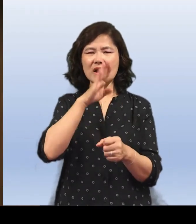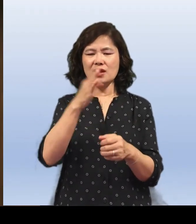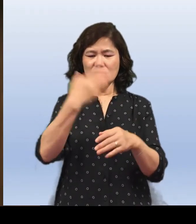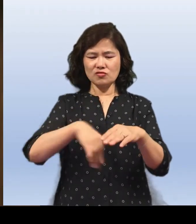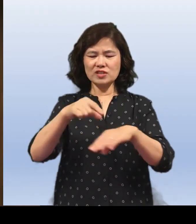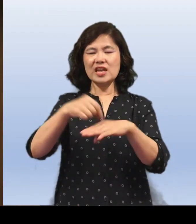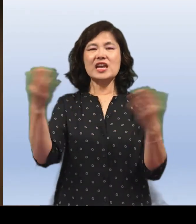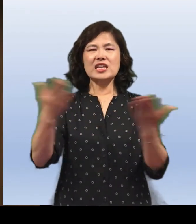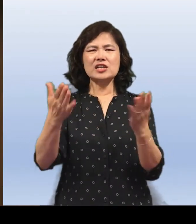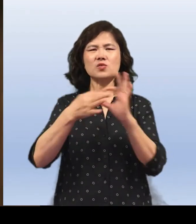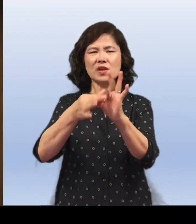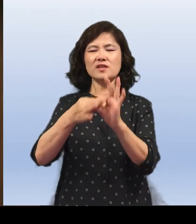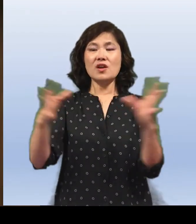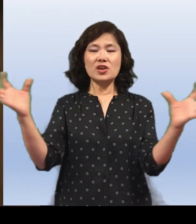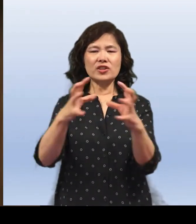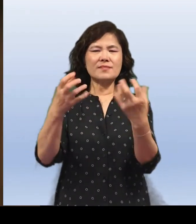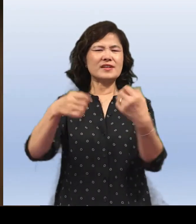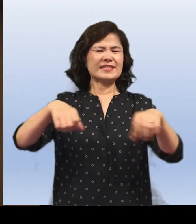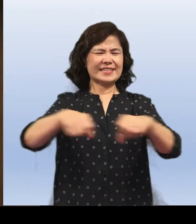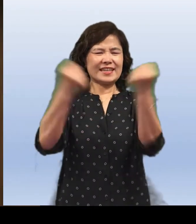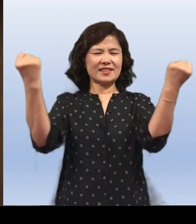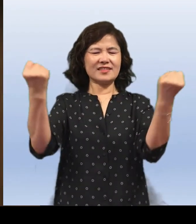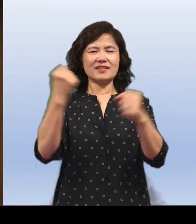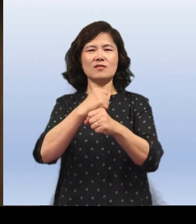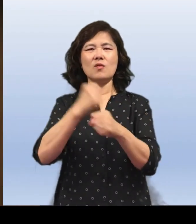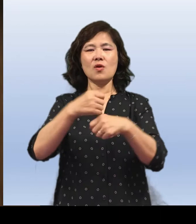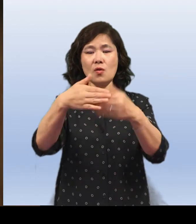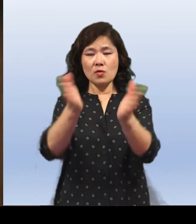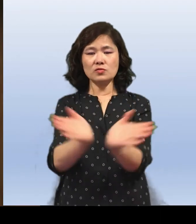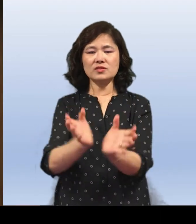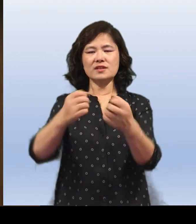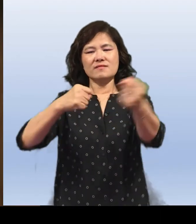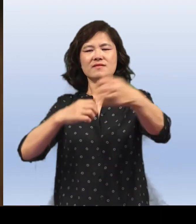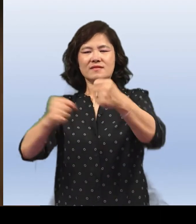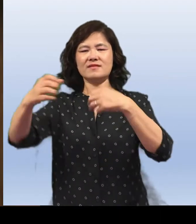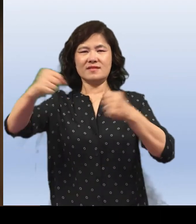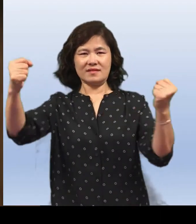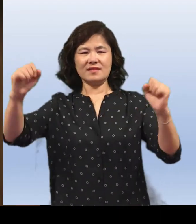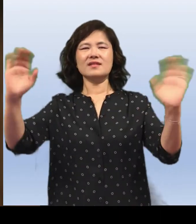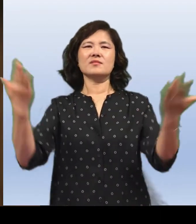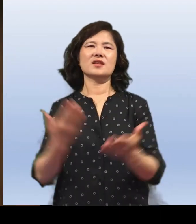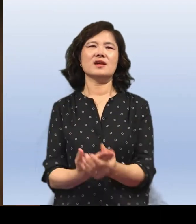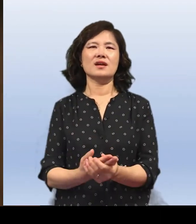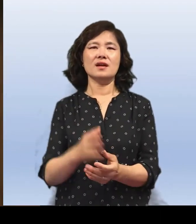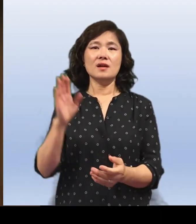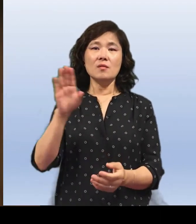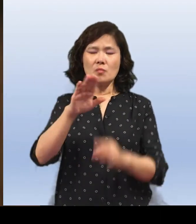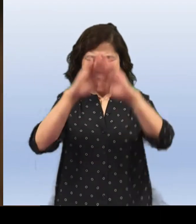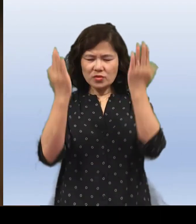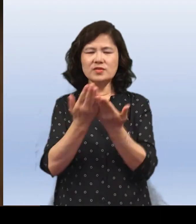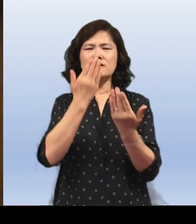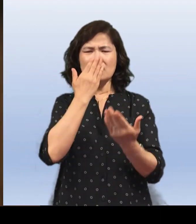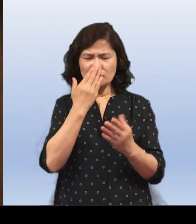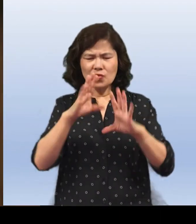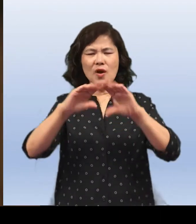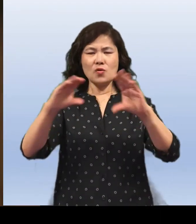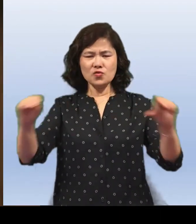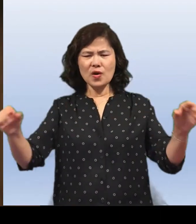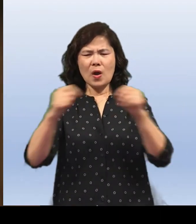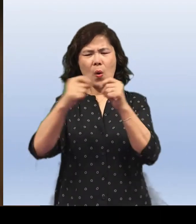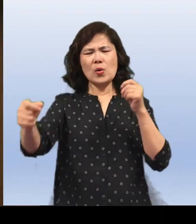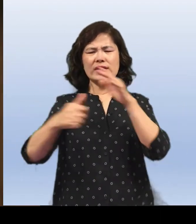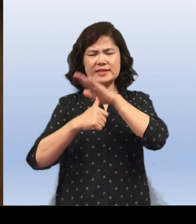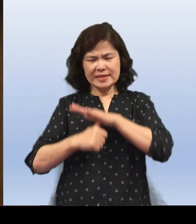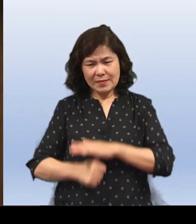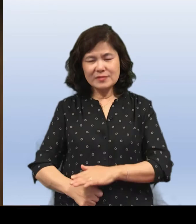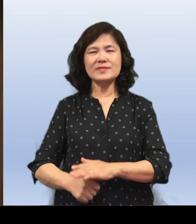통해서 이 연합함을 깨트리고 공동체를 파괴하게 됩니다. 앞서 이야기했던 이 모든 겸손과 온유와 오래 참음, 이